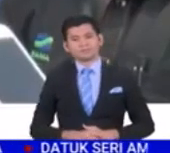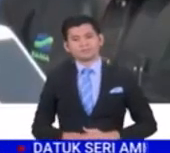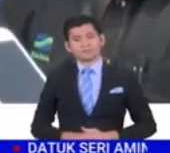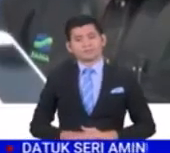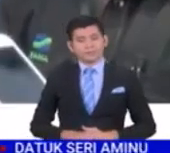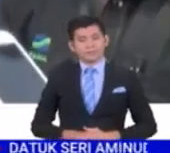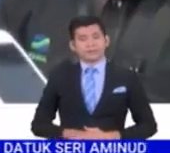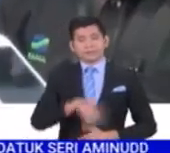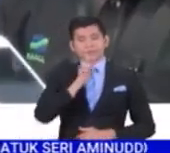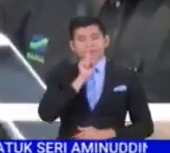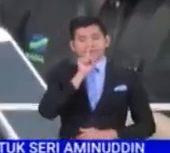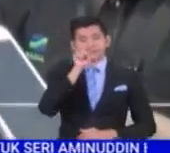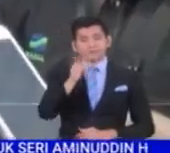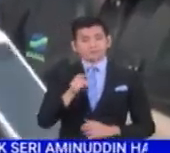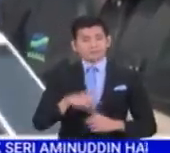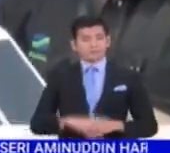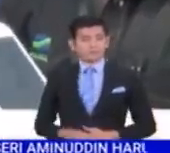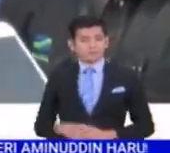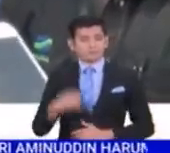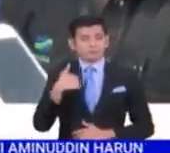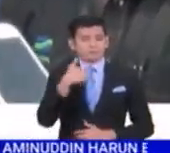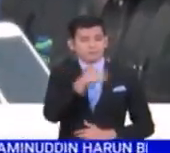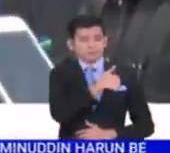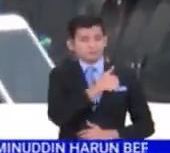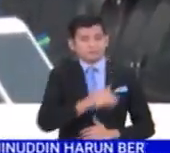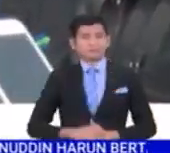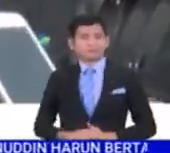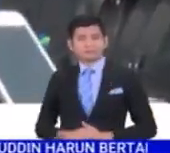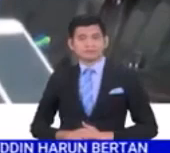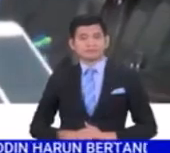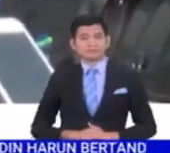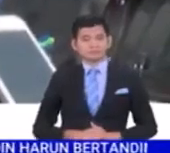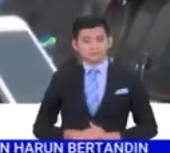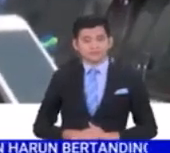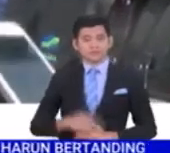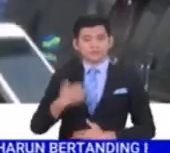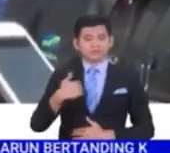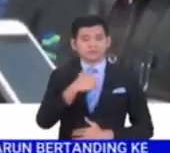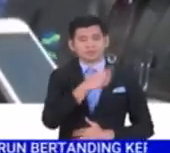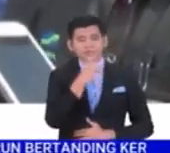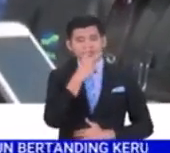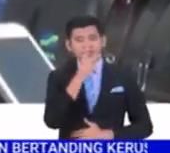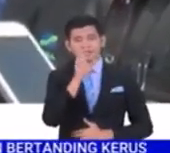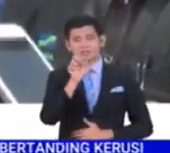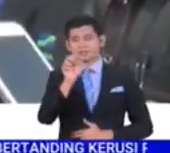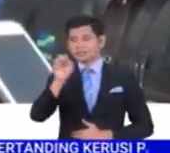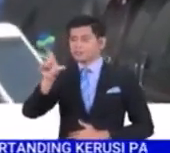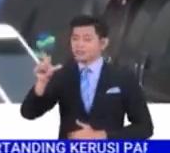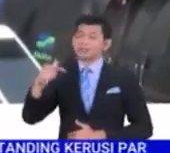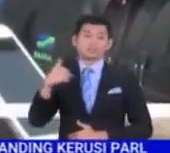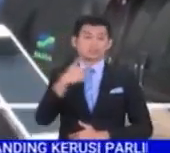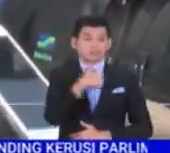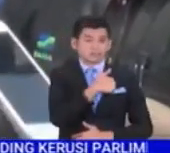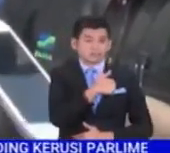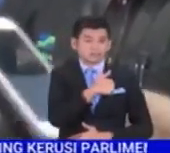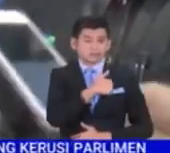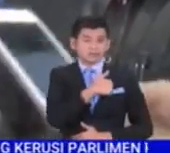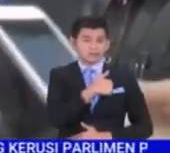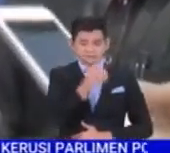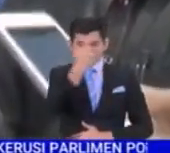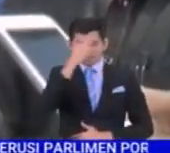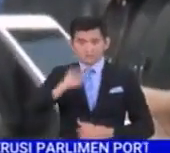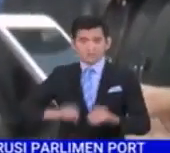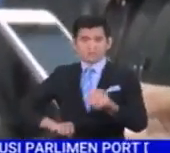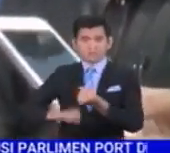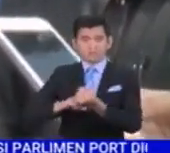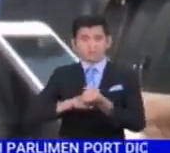terus. Sebenarnya, kita SSL kita, kalau kita ikut SSL kita, tahap sara diri